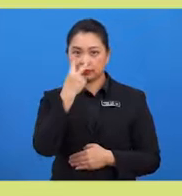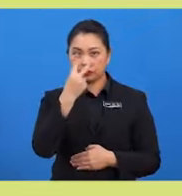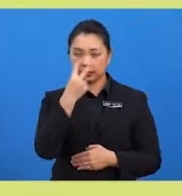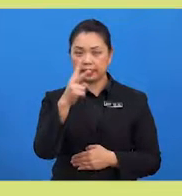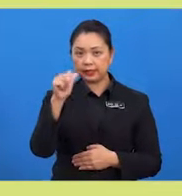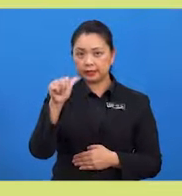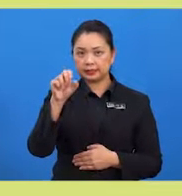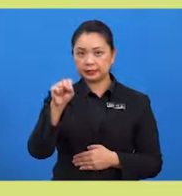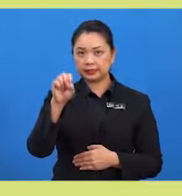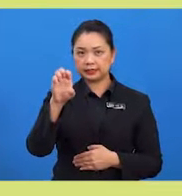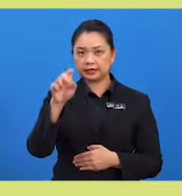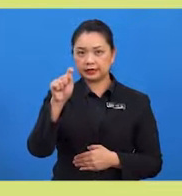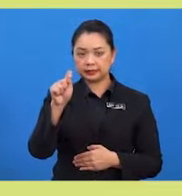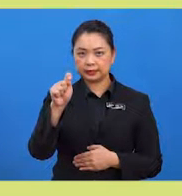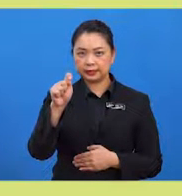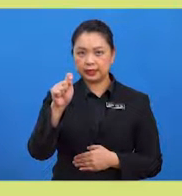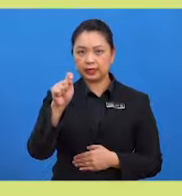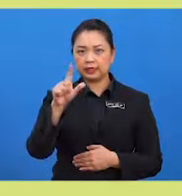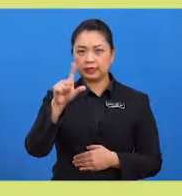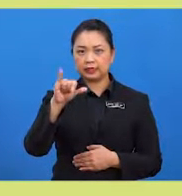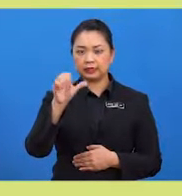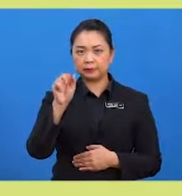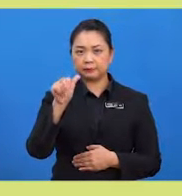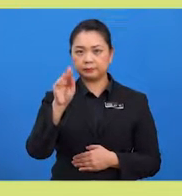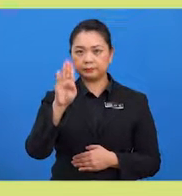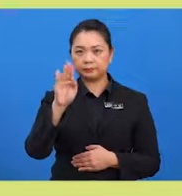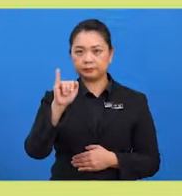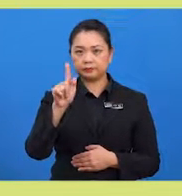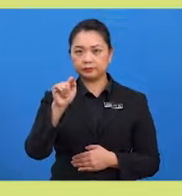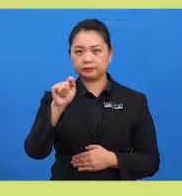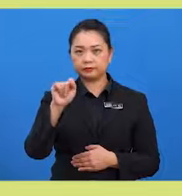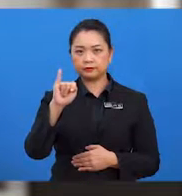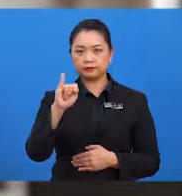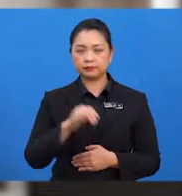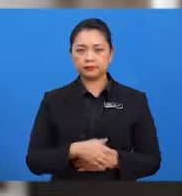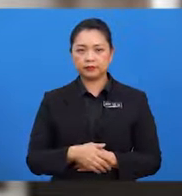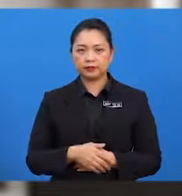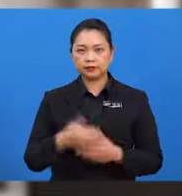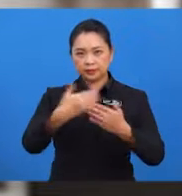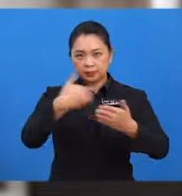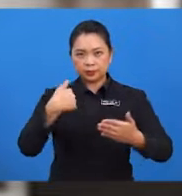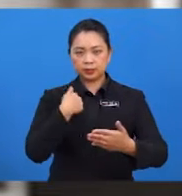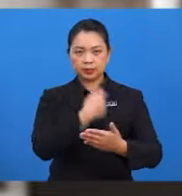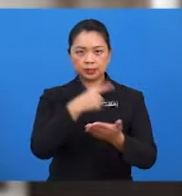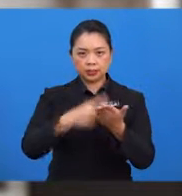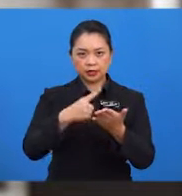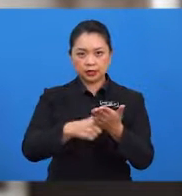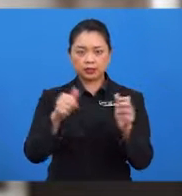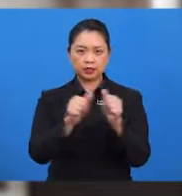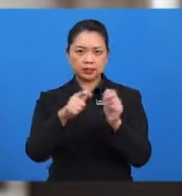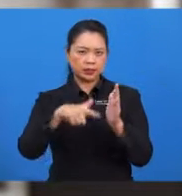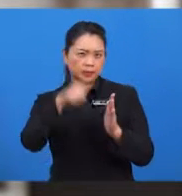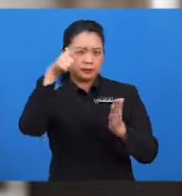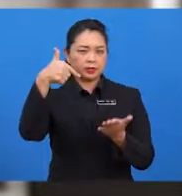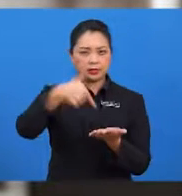jumlahnya liability dan tambah equity pemilik di sebelah kredit. Sebelum kita membincangkan dengan lebih